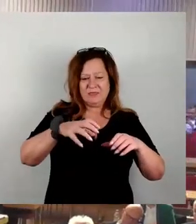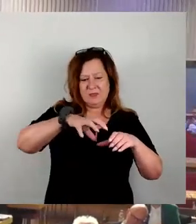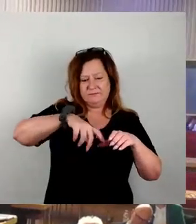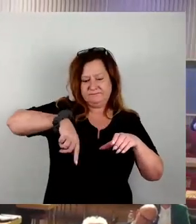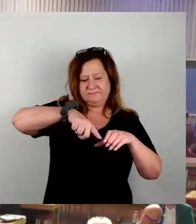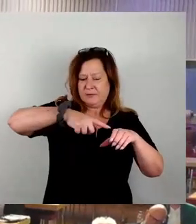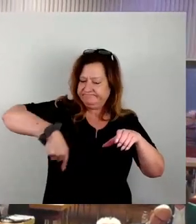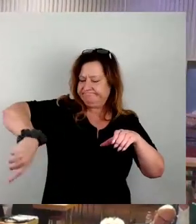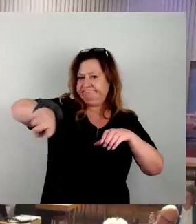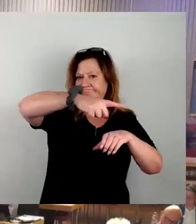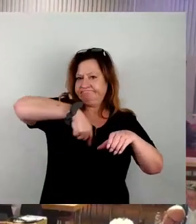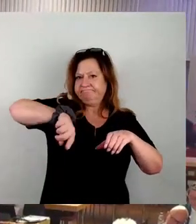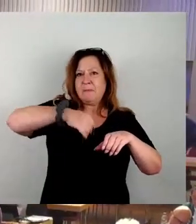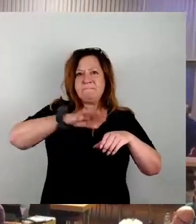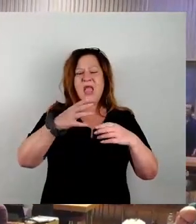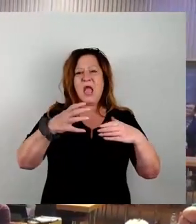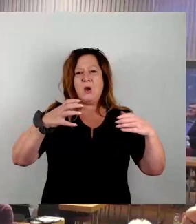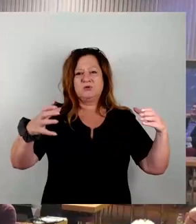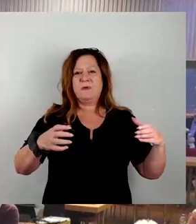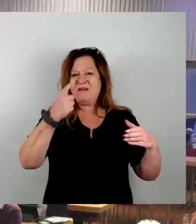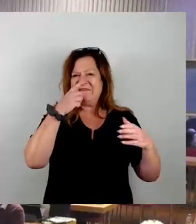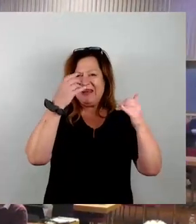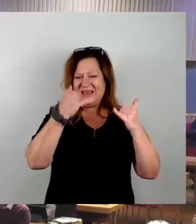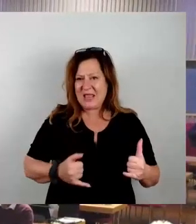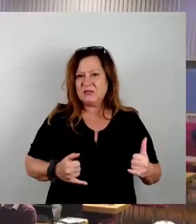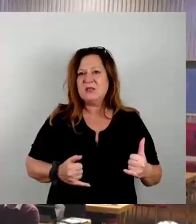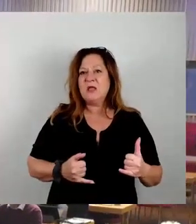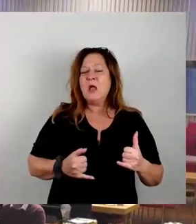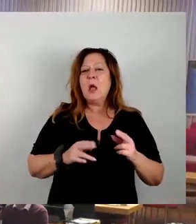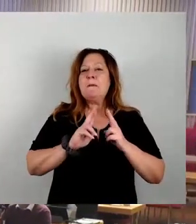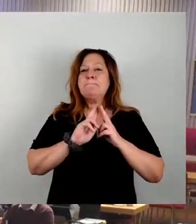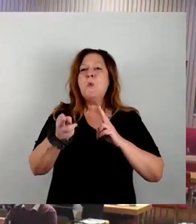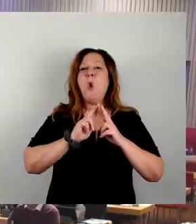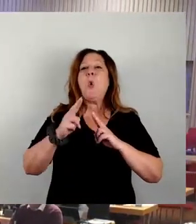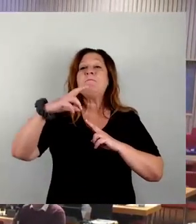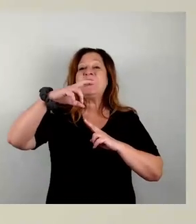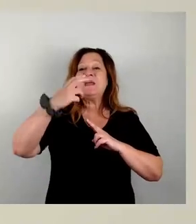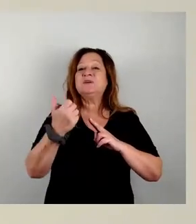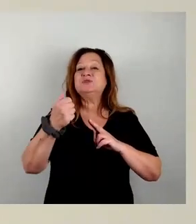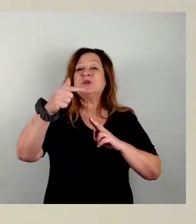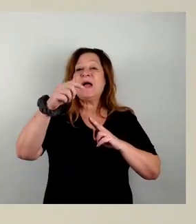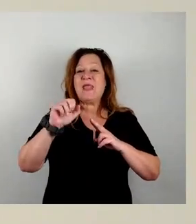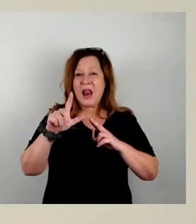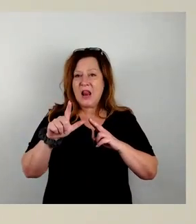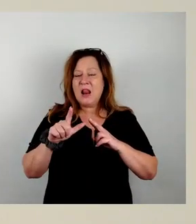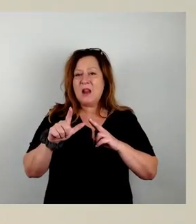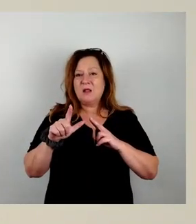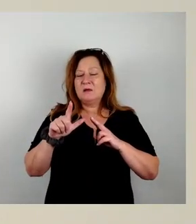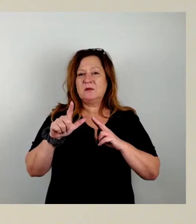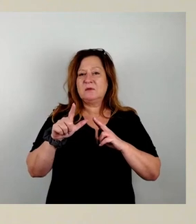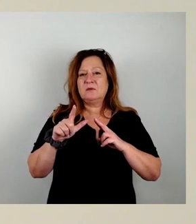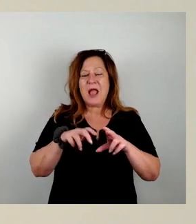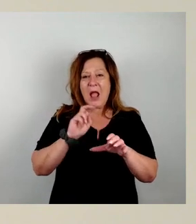Wenn wir jetzt unmittelbar aussteigen würden aus dem Mobi-Shuttle, würden wir wahrscheinlich Bundesmittel auch zurückzahlen müssen.